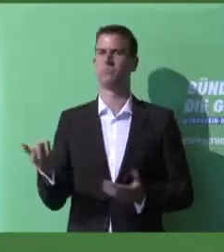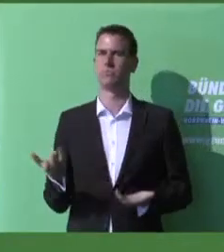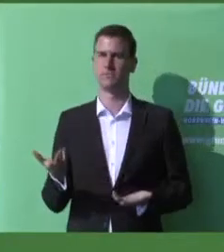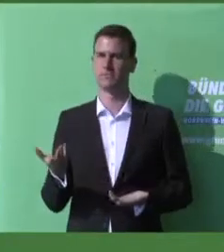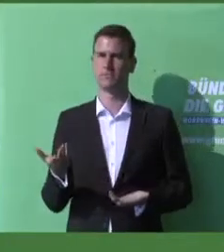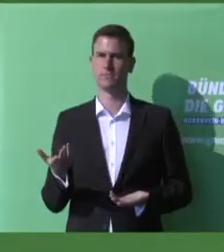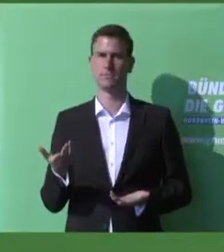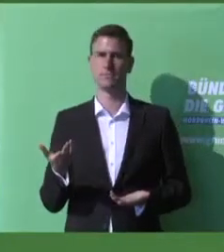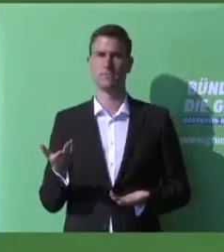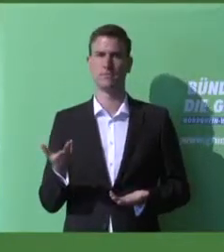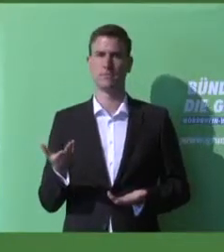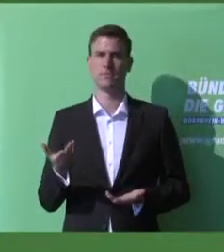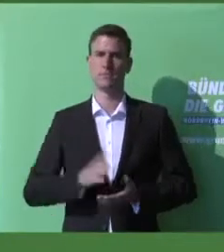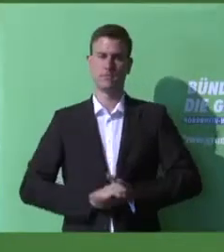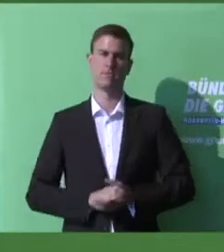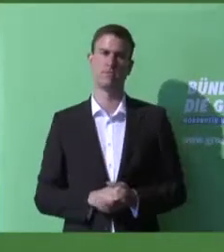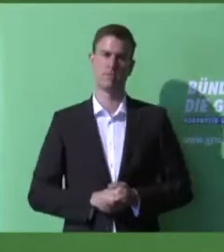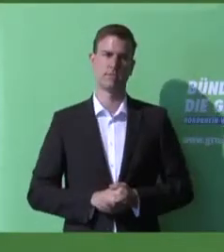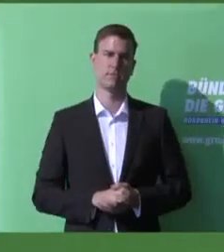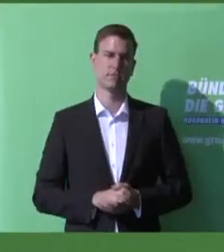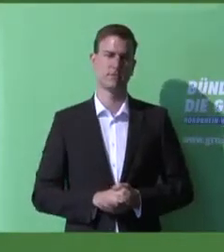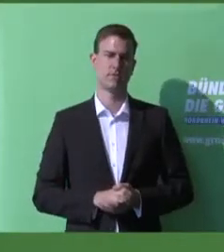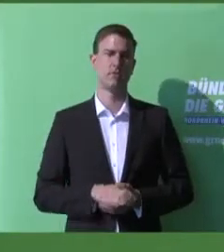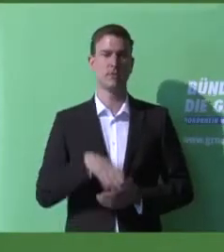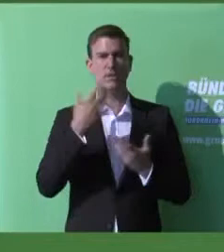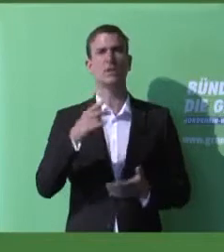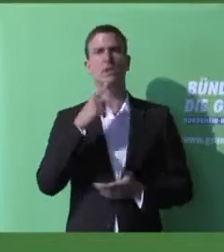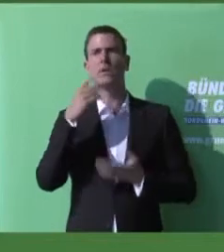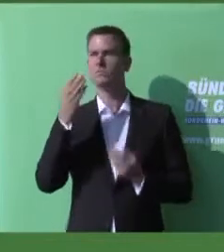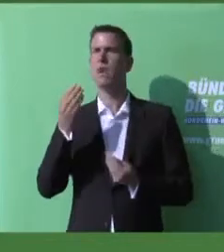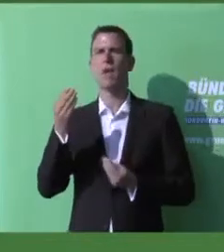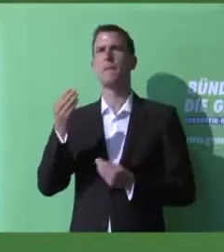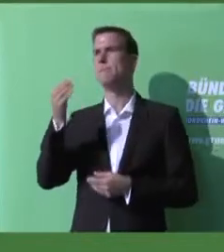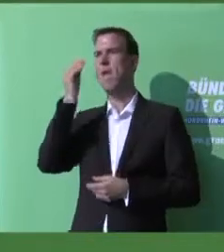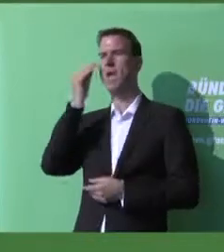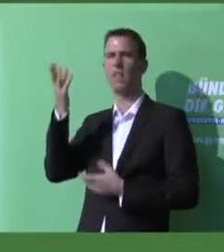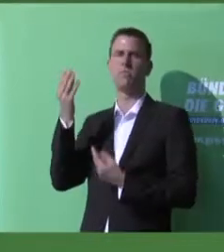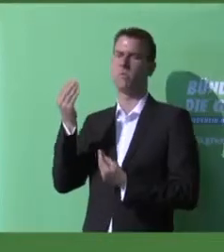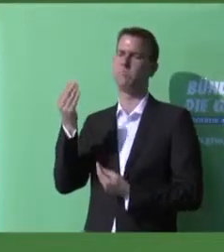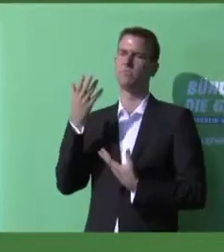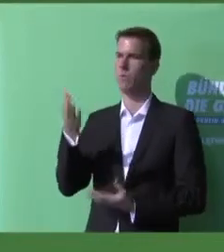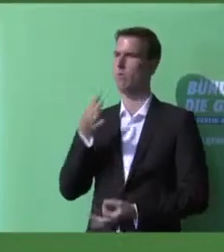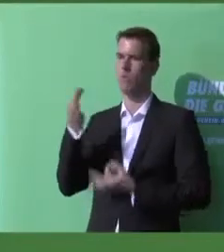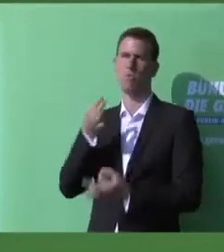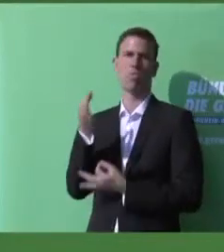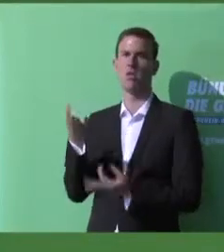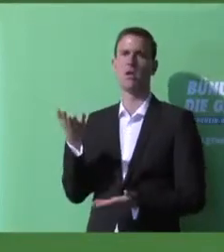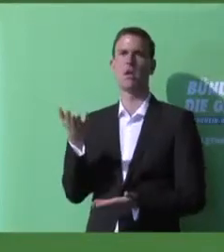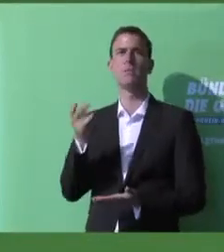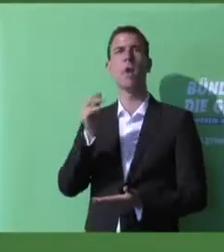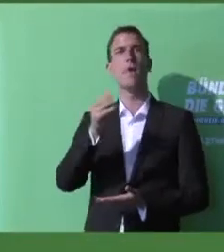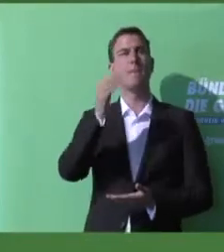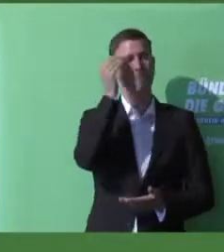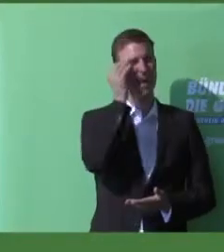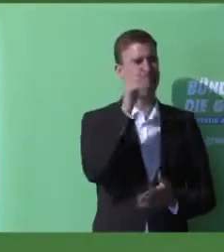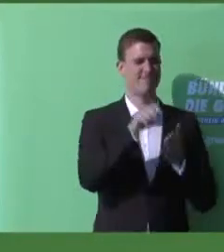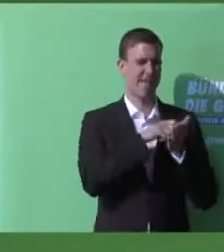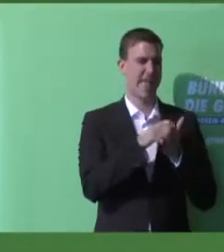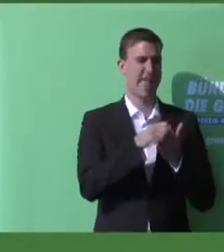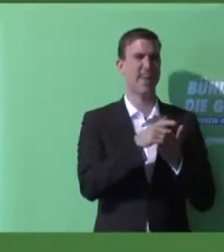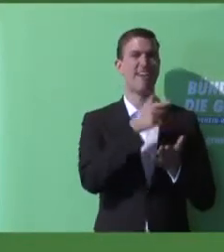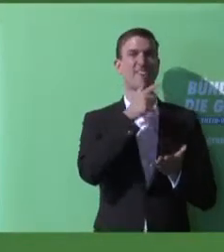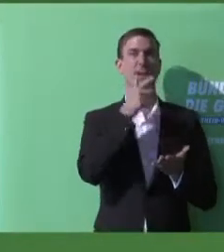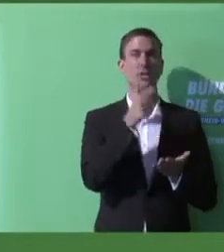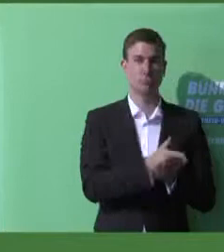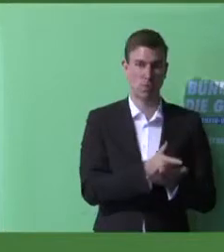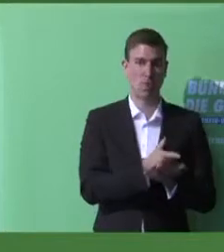man dieses Phänomen einen Merkel. Das ist die Zeiteinheit zwischen einem Merkel-Wahlversprechen und